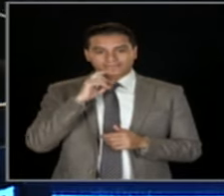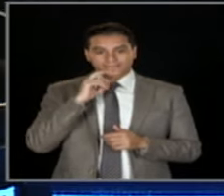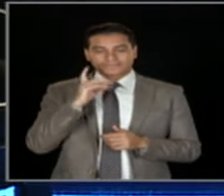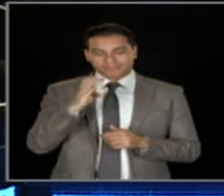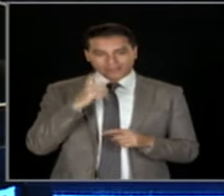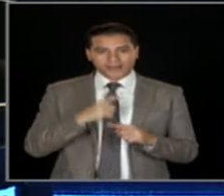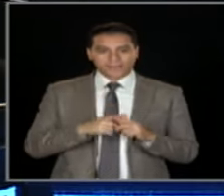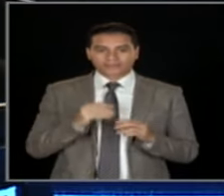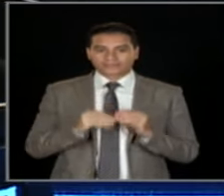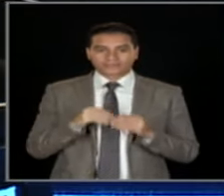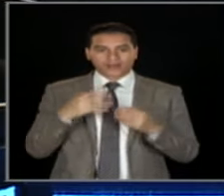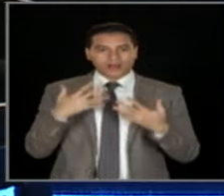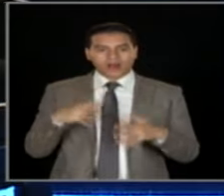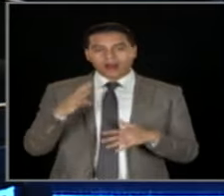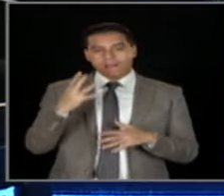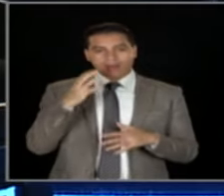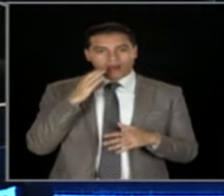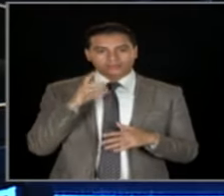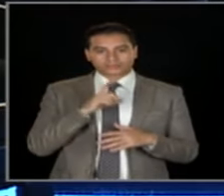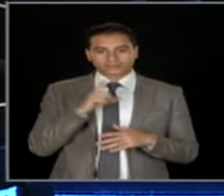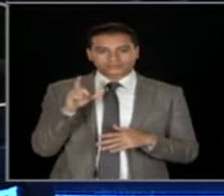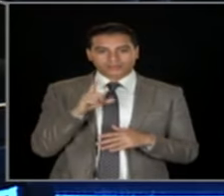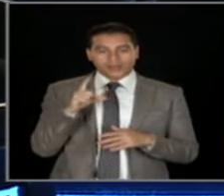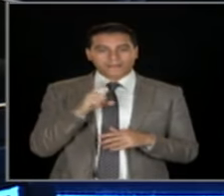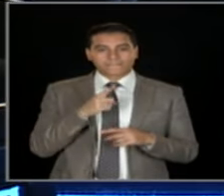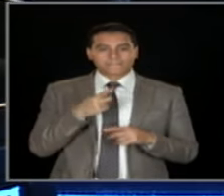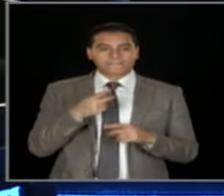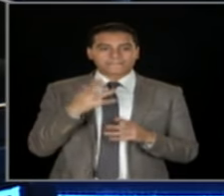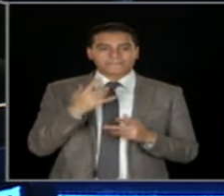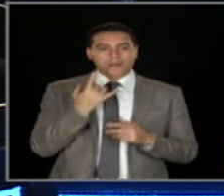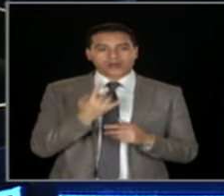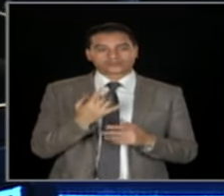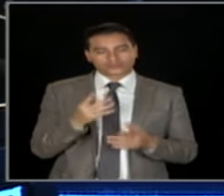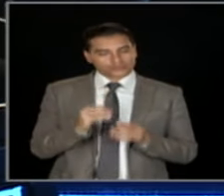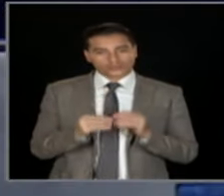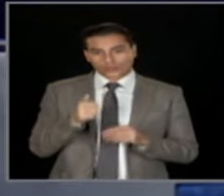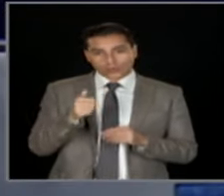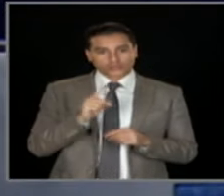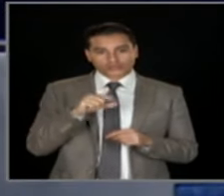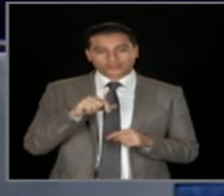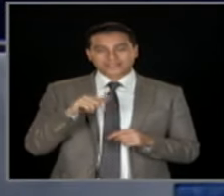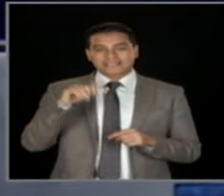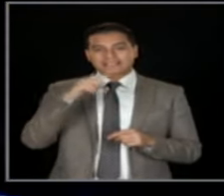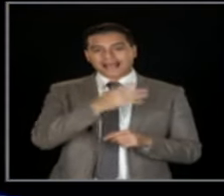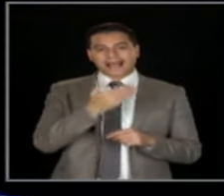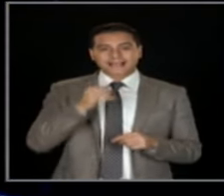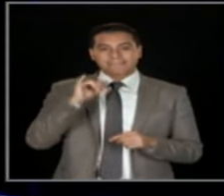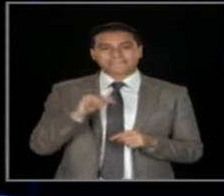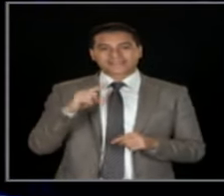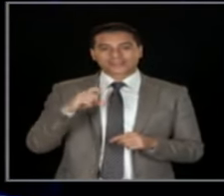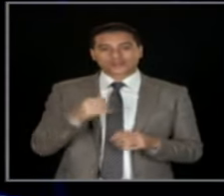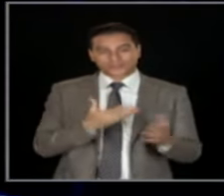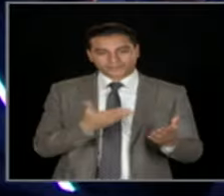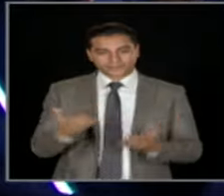الحمد لله. 4 اجابات صحيحة من 10. كويس، مش وحش. الحمد لله. سليم، عايزين ميدو ينضم